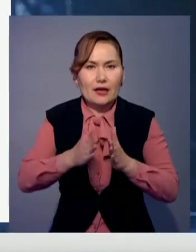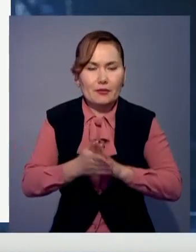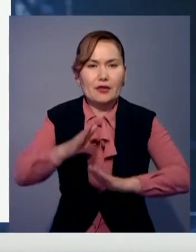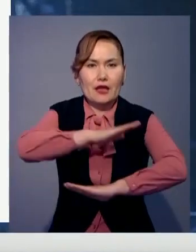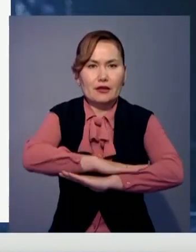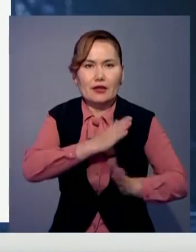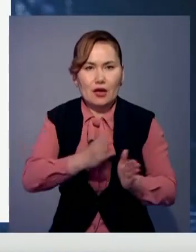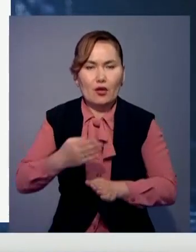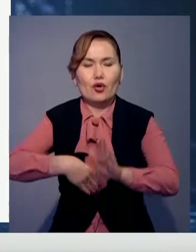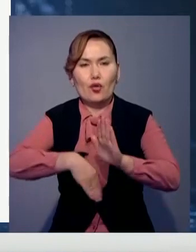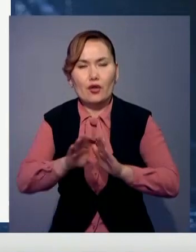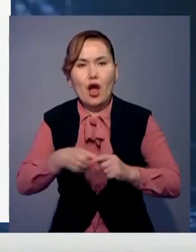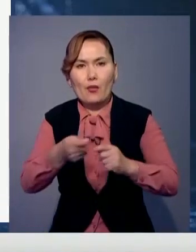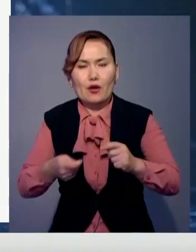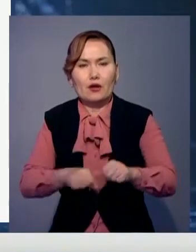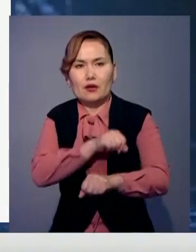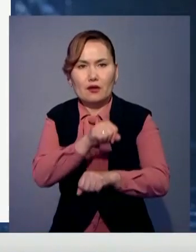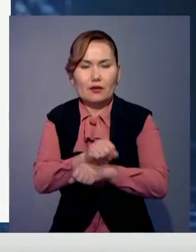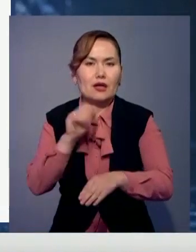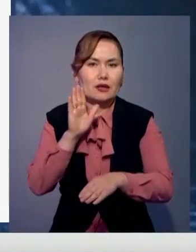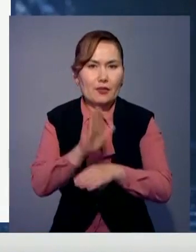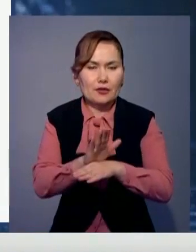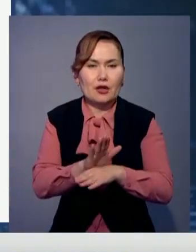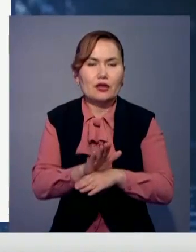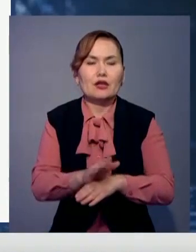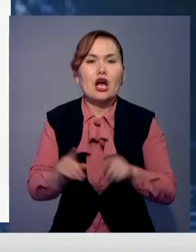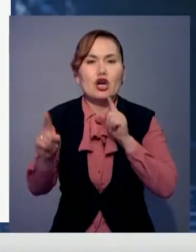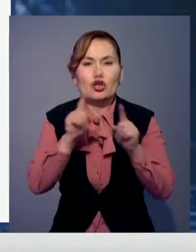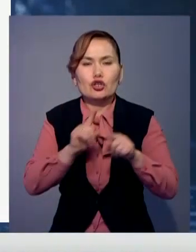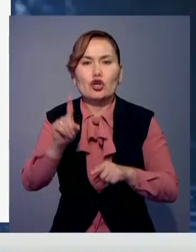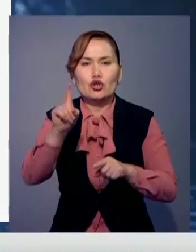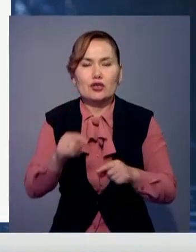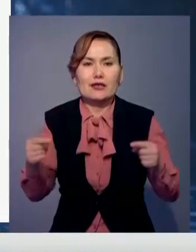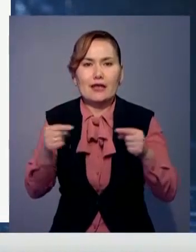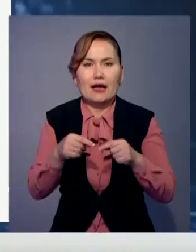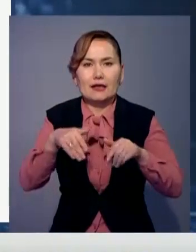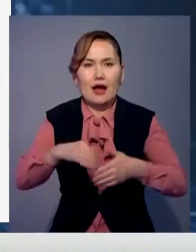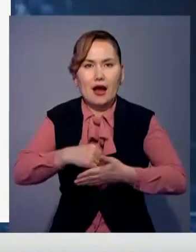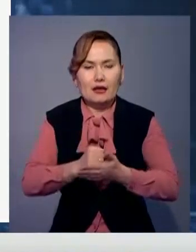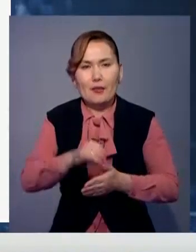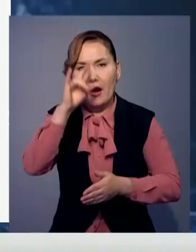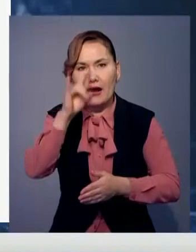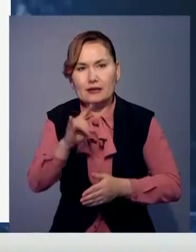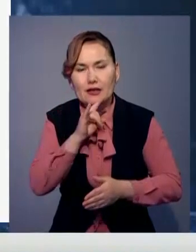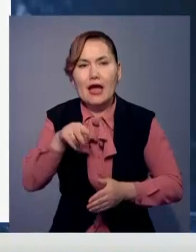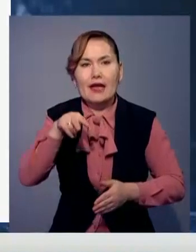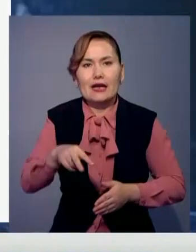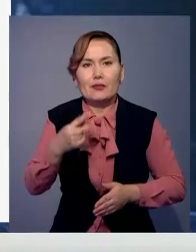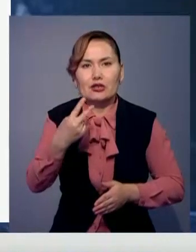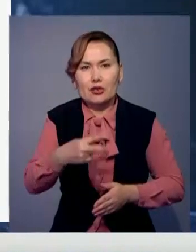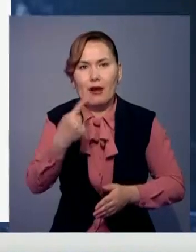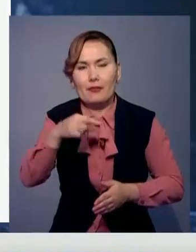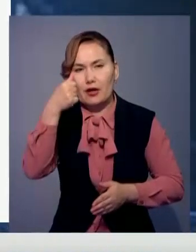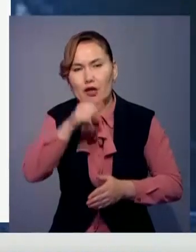қиындатпай, бюрократиядан аулақ болуды тапсырды. Жиында 100 нақты қадам ұлт жоспары мен партияның Қазақстан 2021 бірлік,